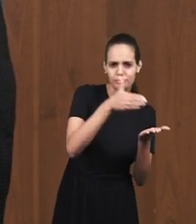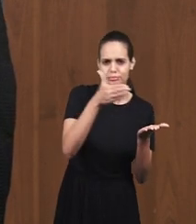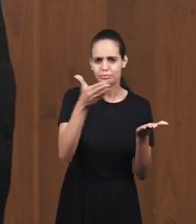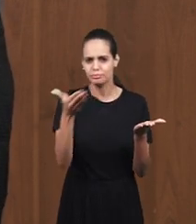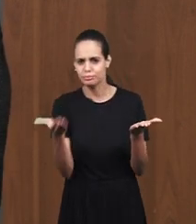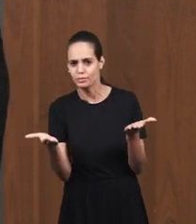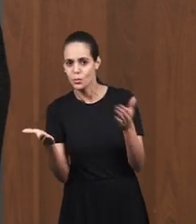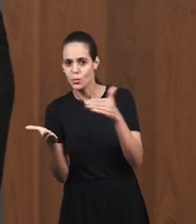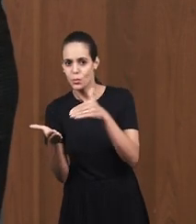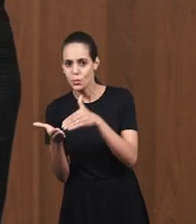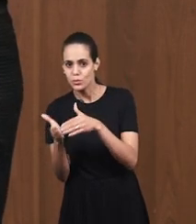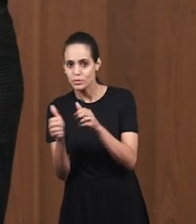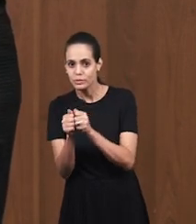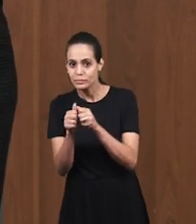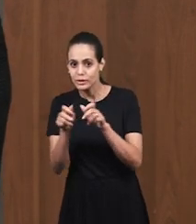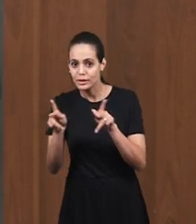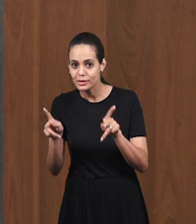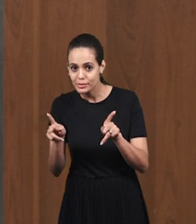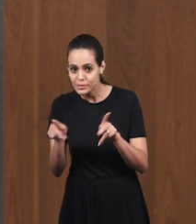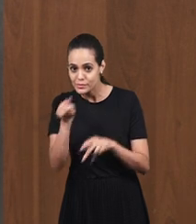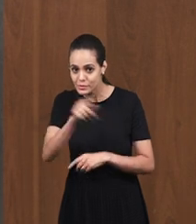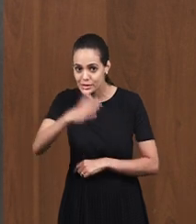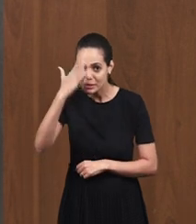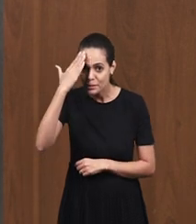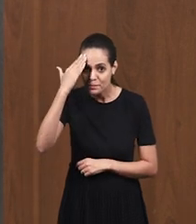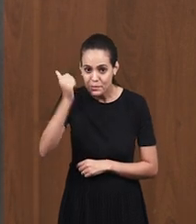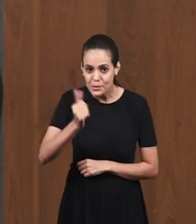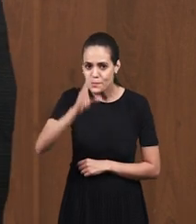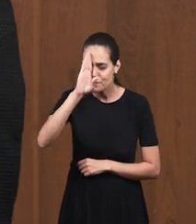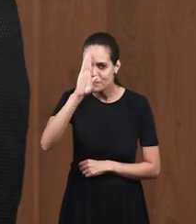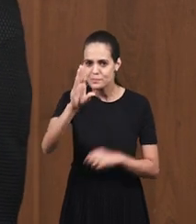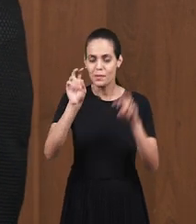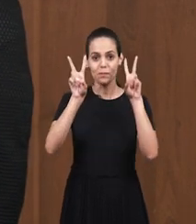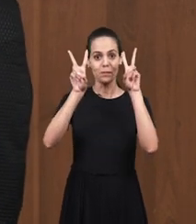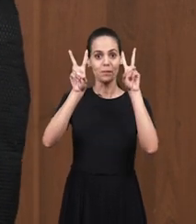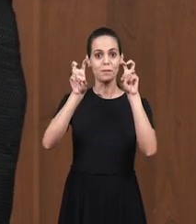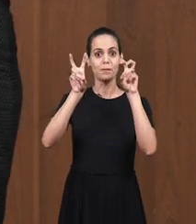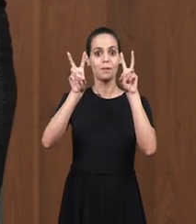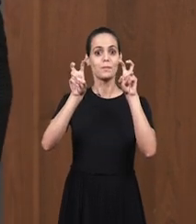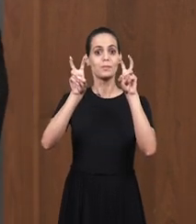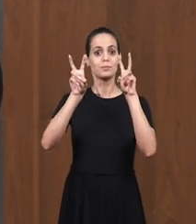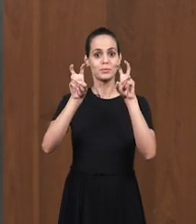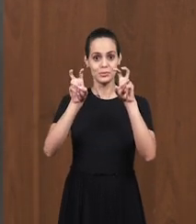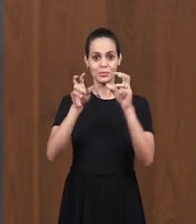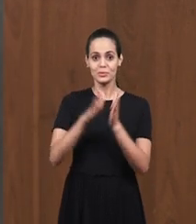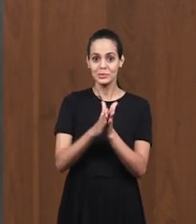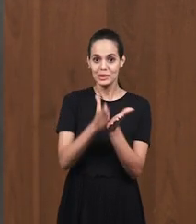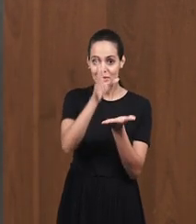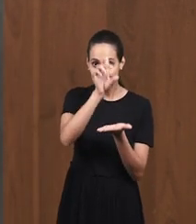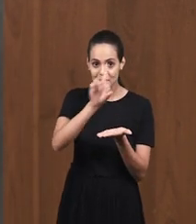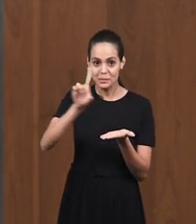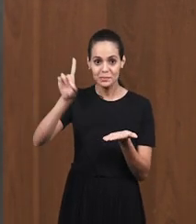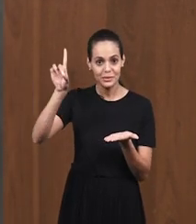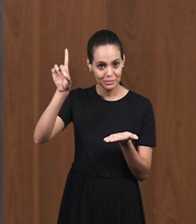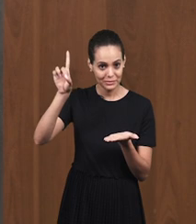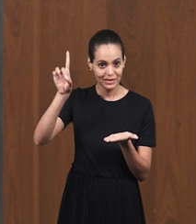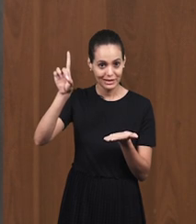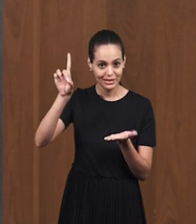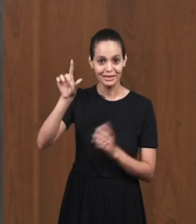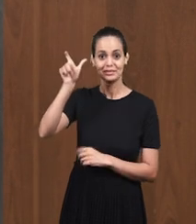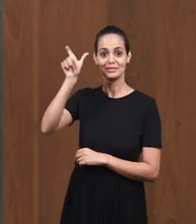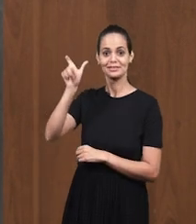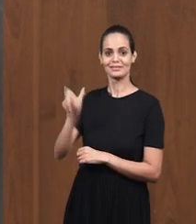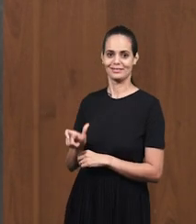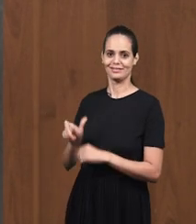le dernier Apocalypse. Et vous savez que le principal sujet de la Bible, regardez bien quel est le